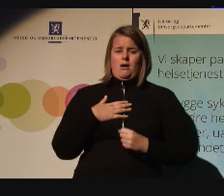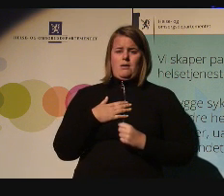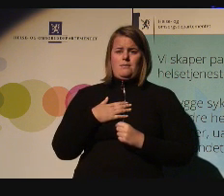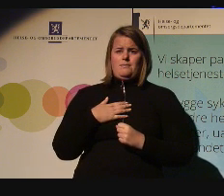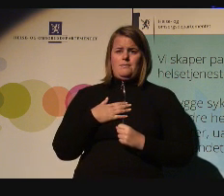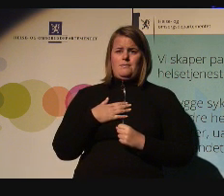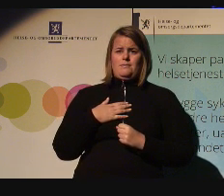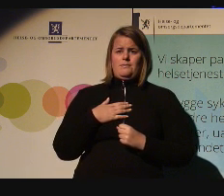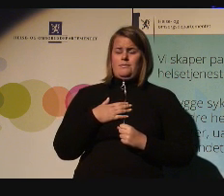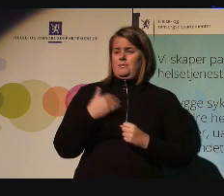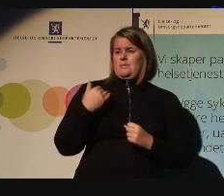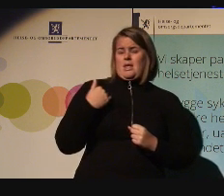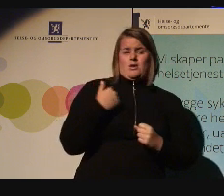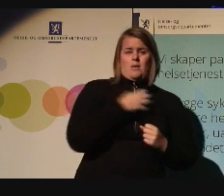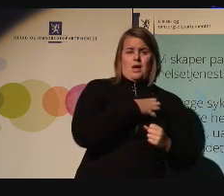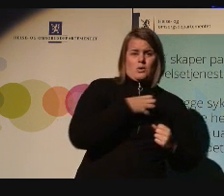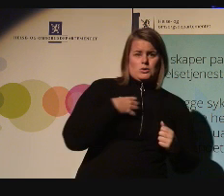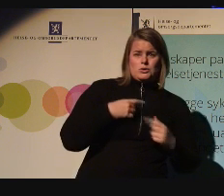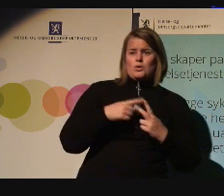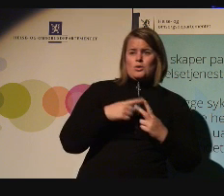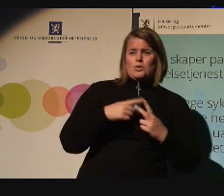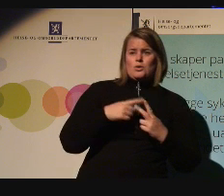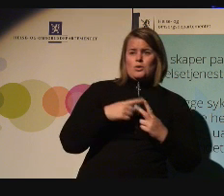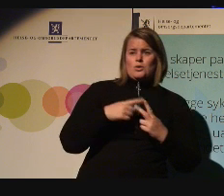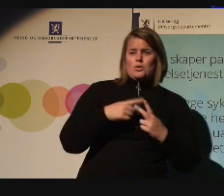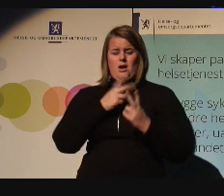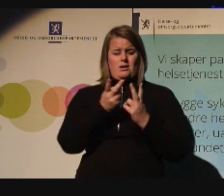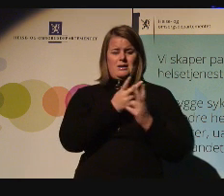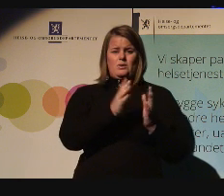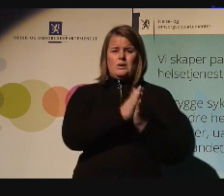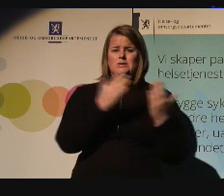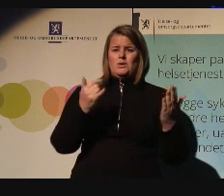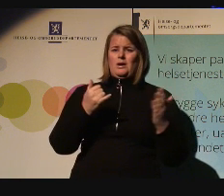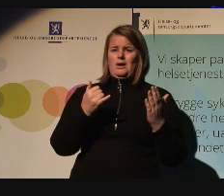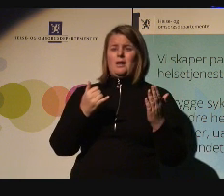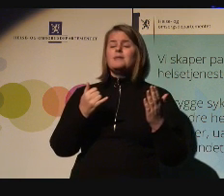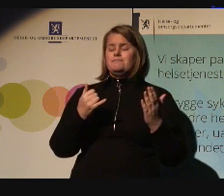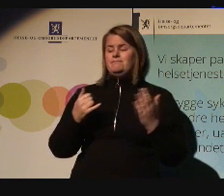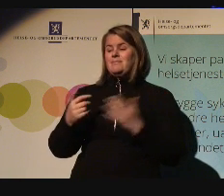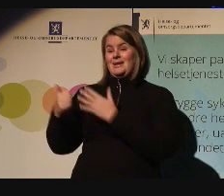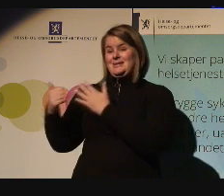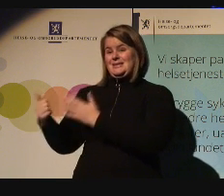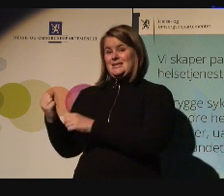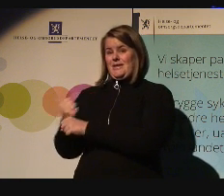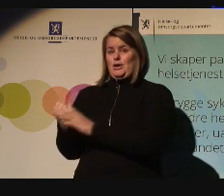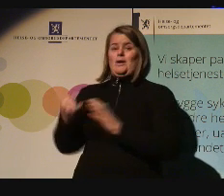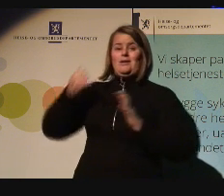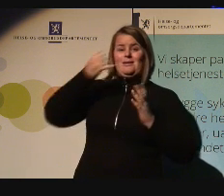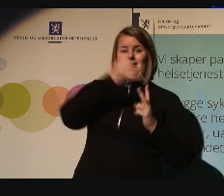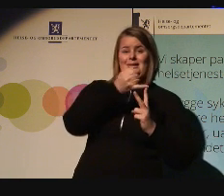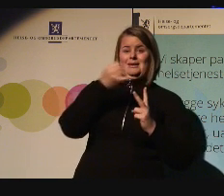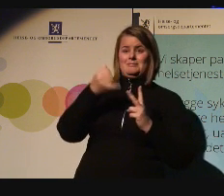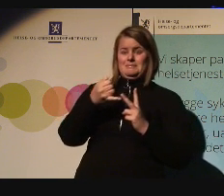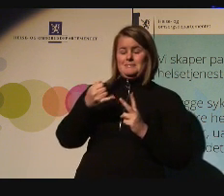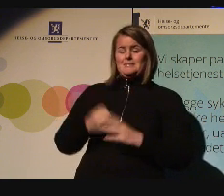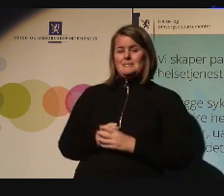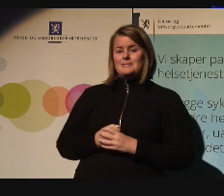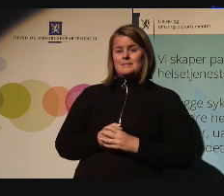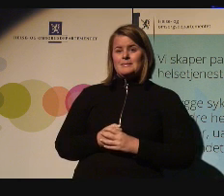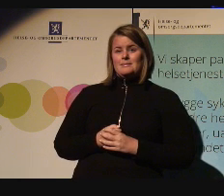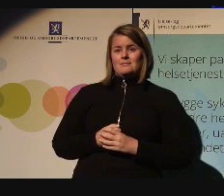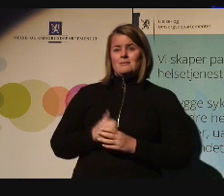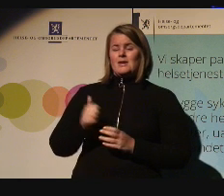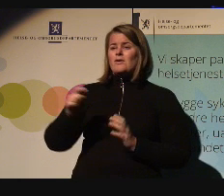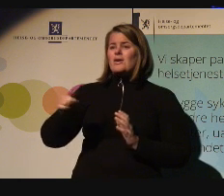fra Haugesund og eksempler fra Nord-Trøndelag inneholdt alle disse seks verktøyene. Og det krever